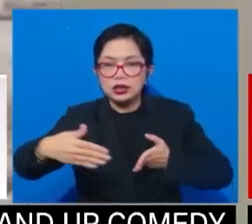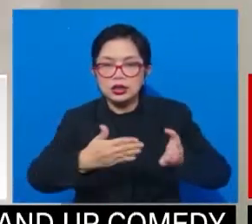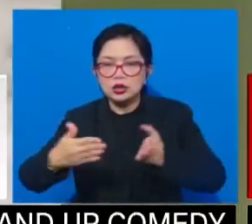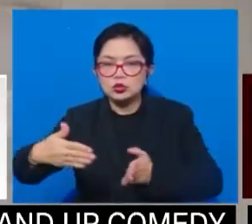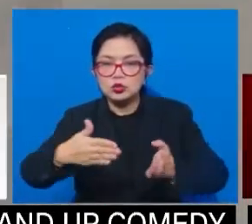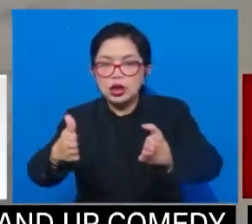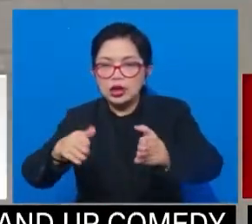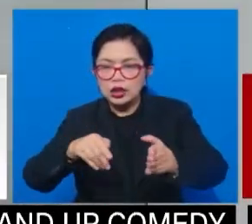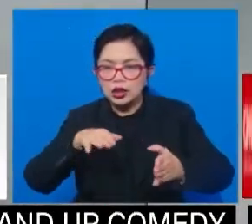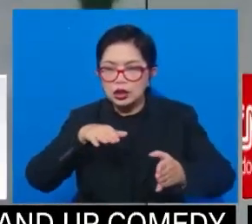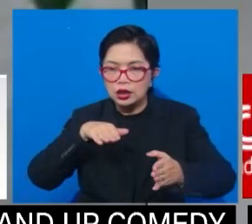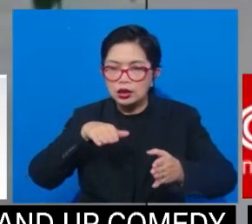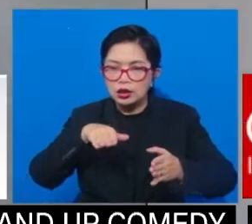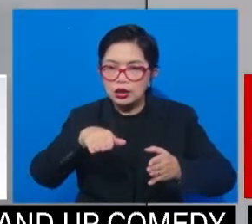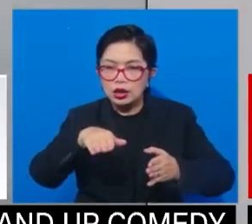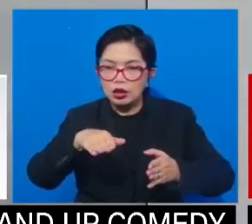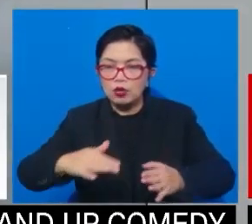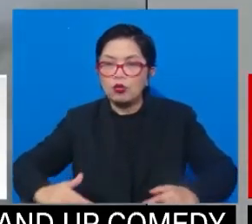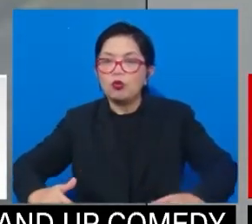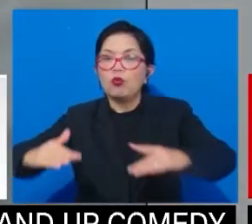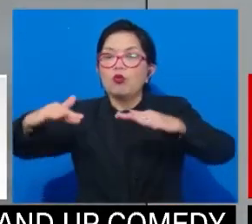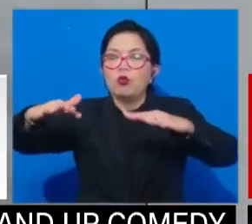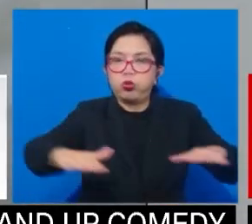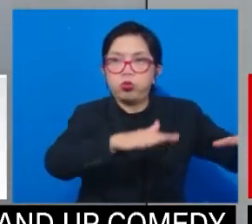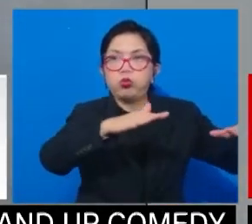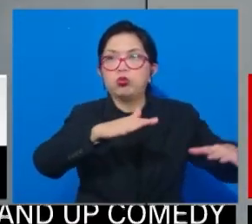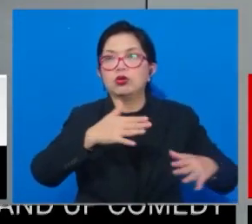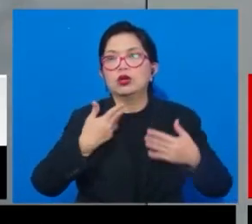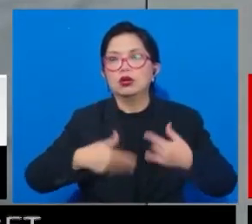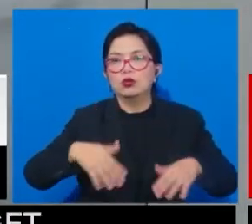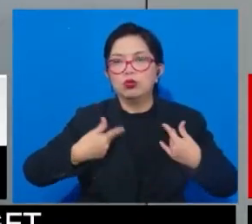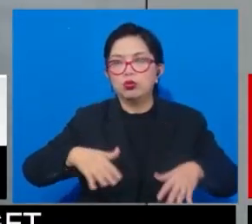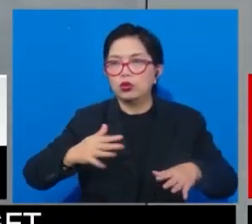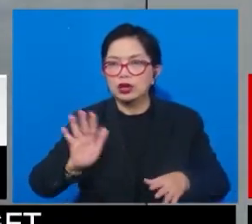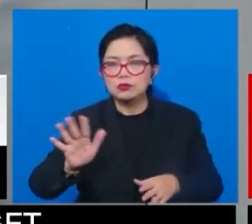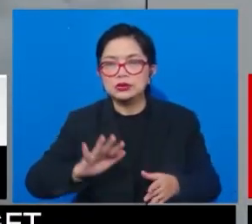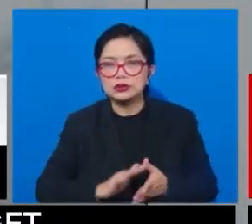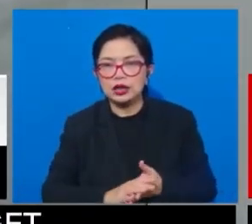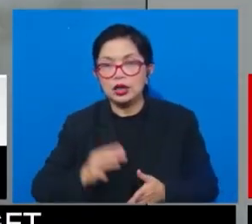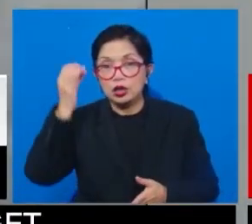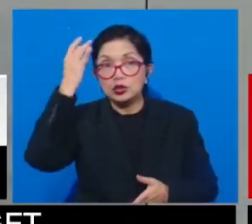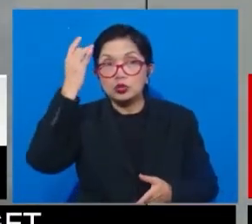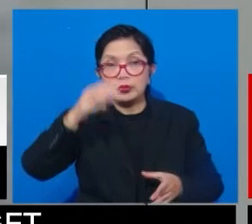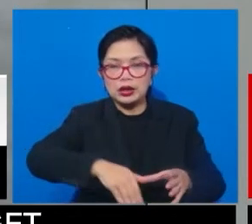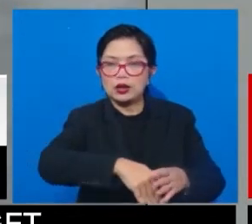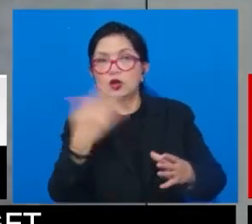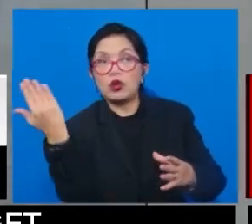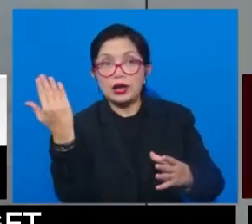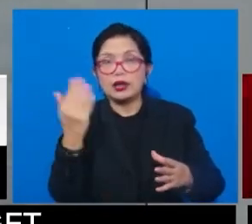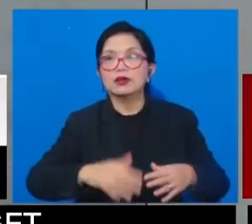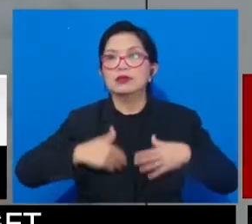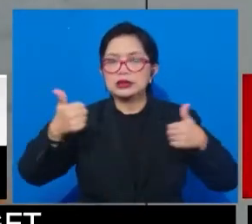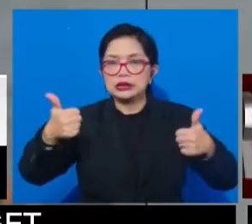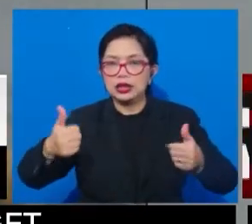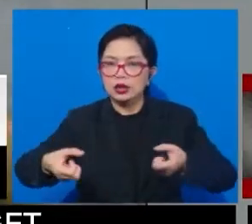banjir bandang. Pengemudi berusaha naik ke daratan, namun kondisi truk tiba-tiba mogok, sehingga langsung